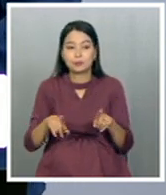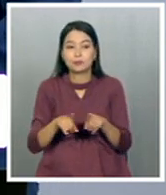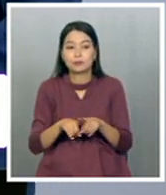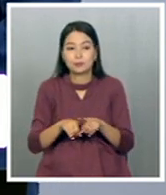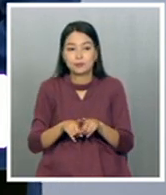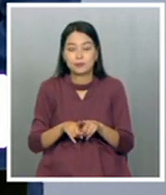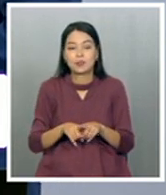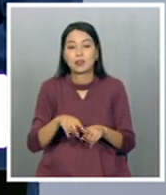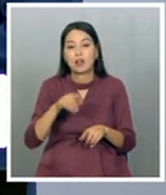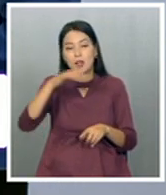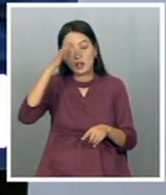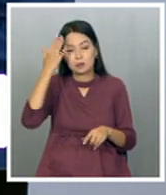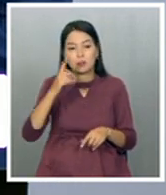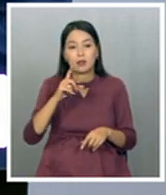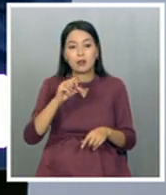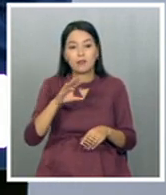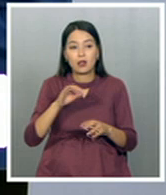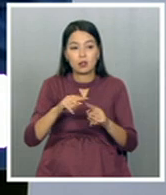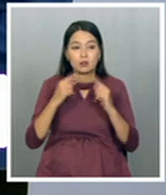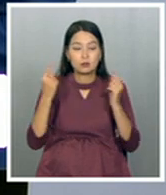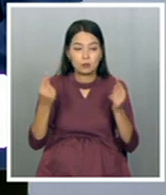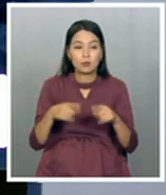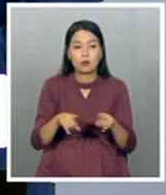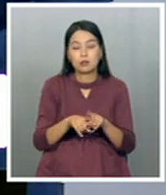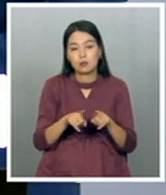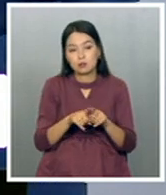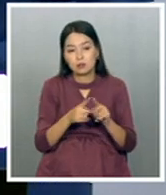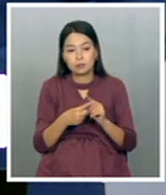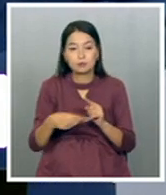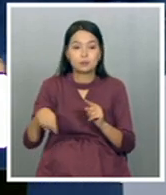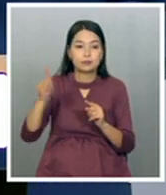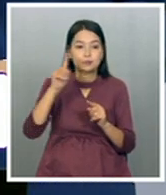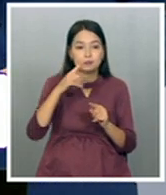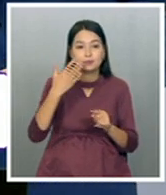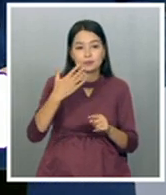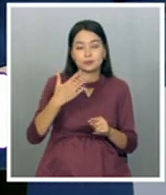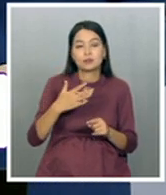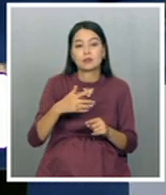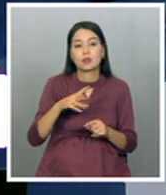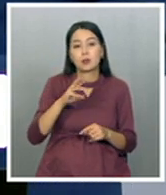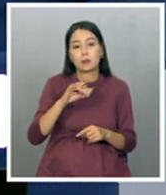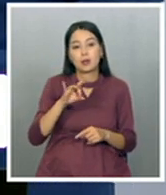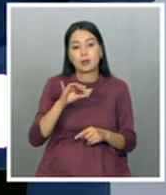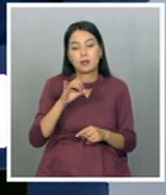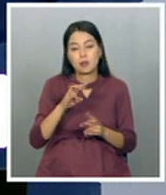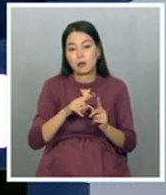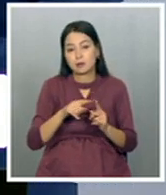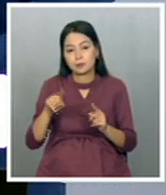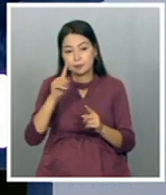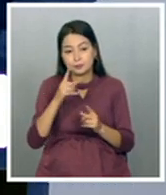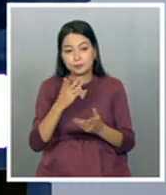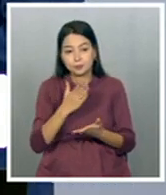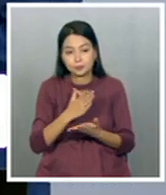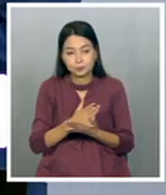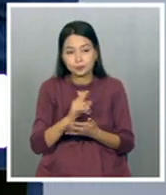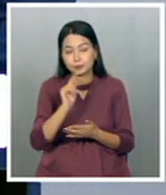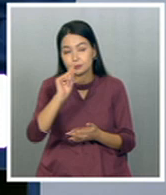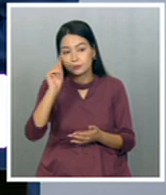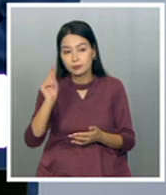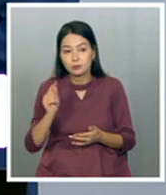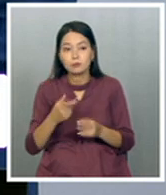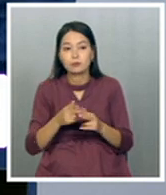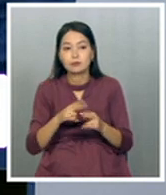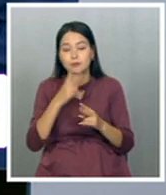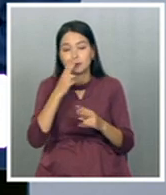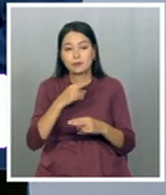аспан экваторы арқылы кесінді қосылған сызықты біз аспан меридианы деп атаймыз. Енді мына суретте қарап отырғаныңыздай,